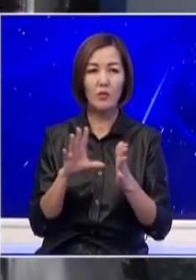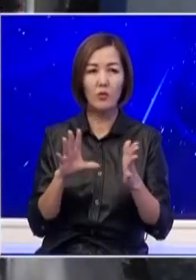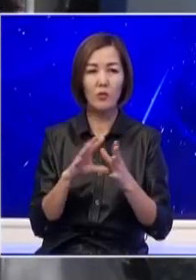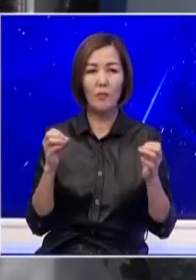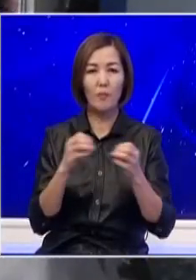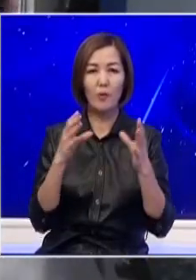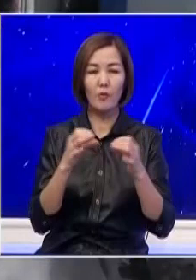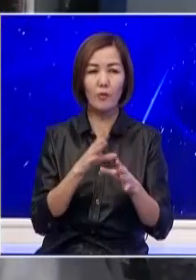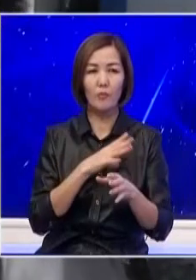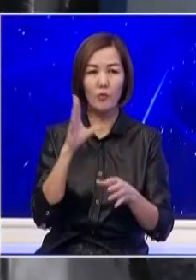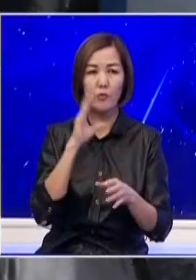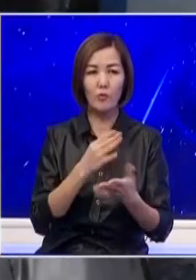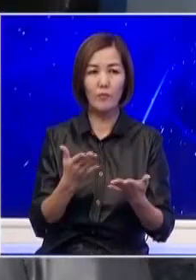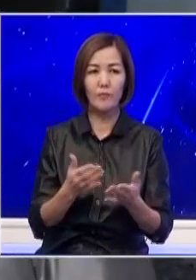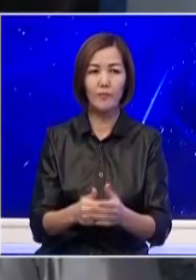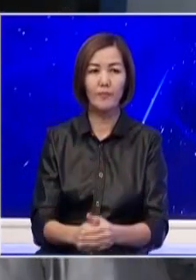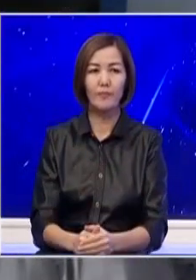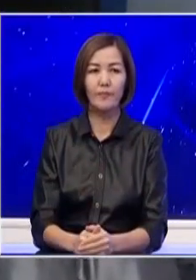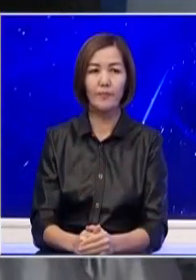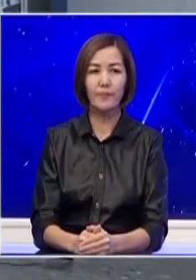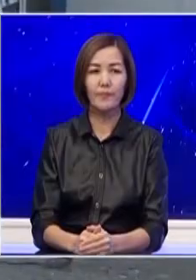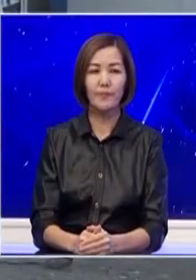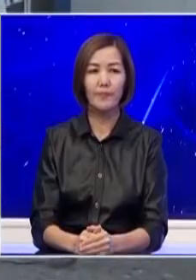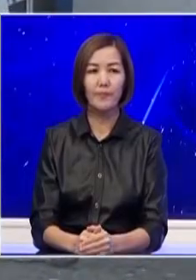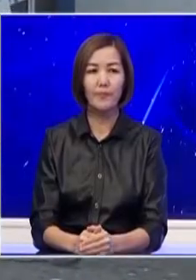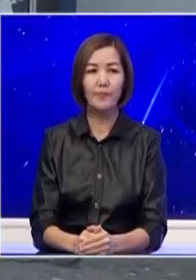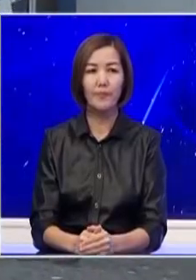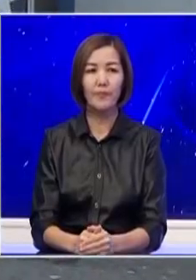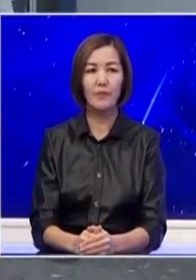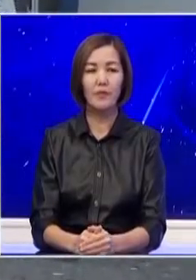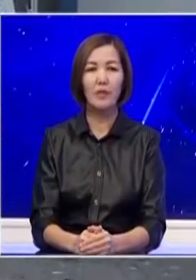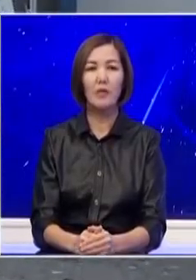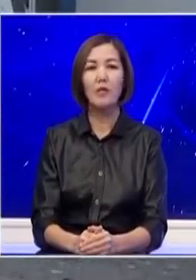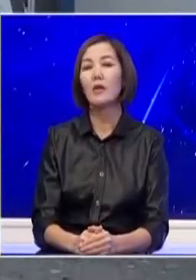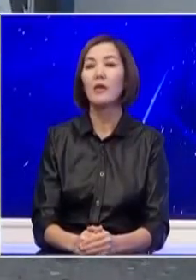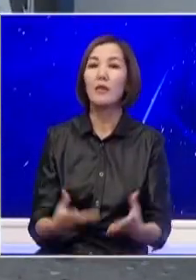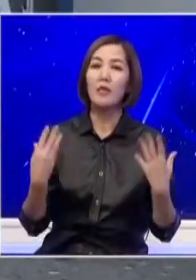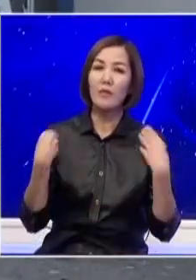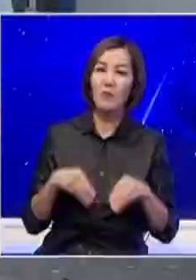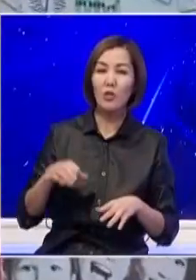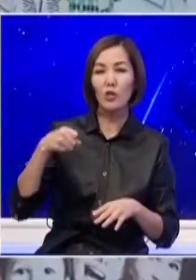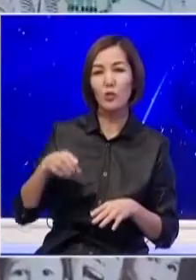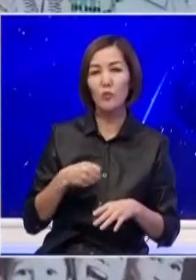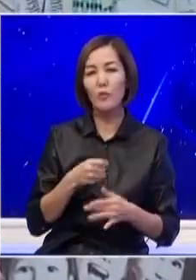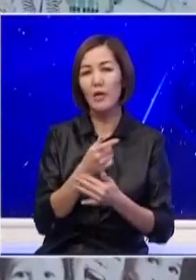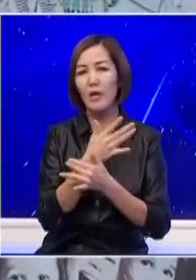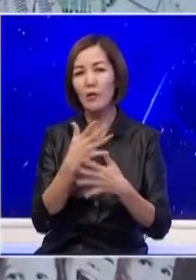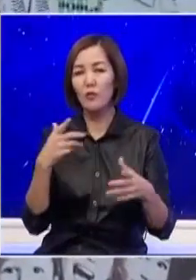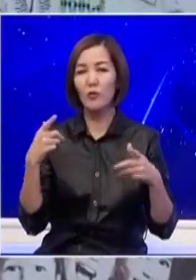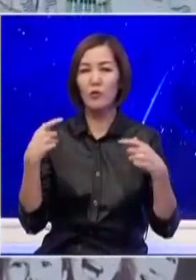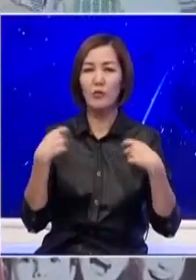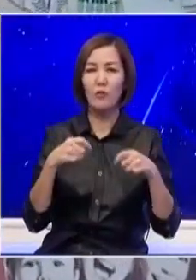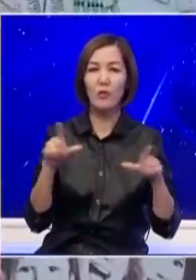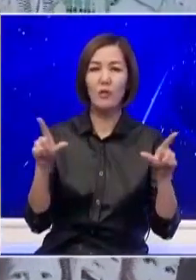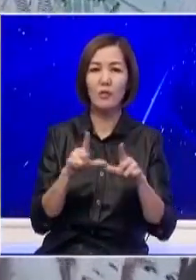сразу көрініп тұр, ана проводкадан жанып жатқаны. Киім кешек, сөмке мен перде сияқты әр түрлі бұйымдарды саудалайтын бұл дүкеннің